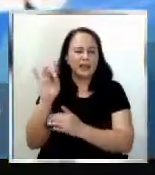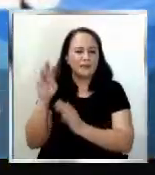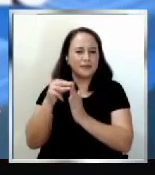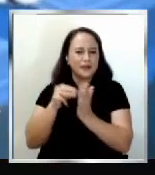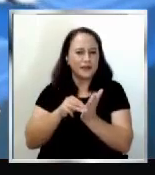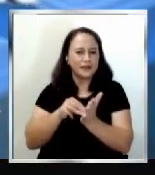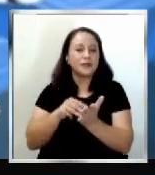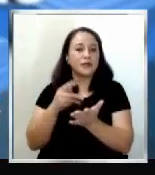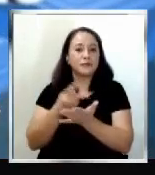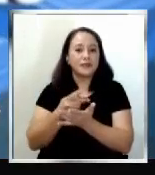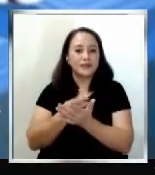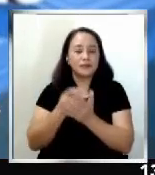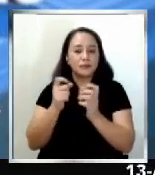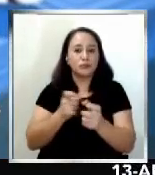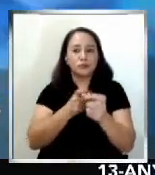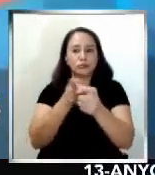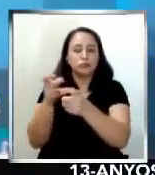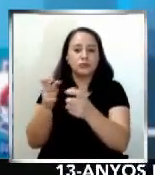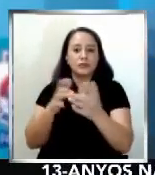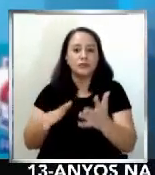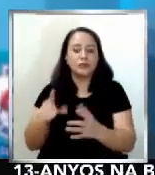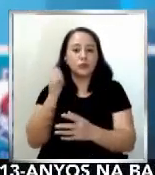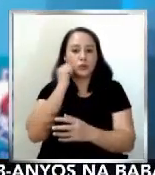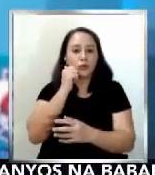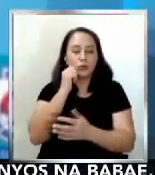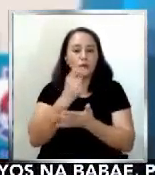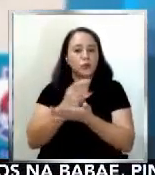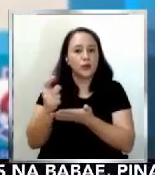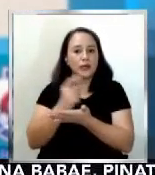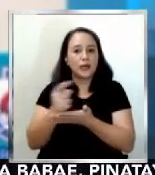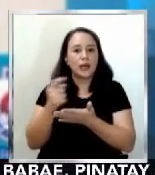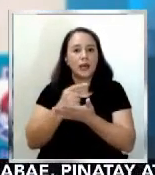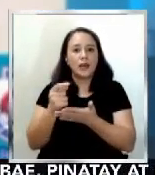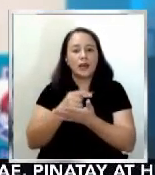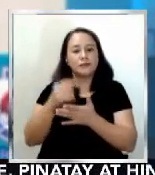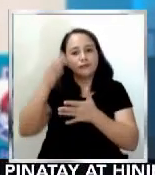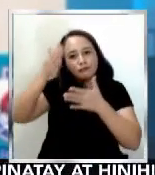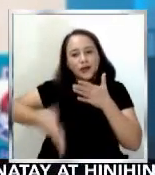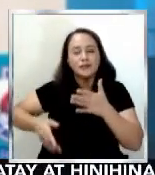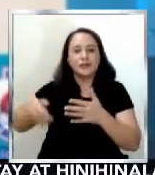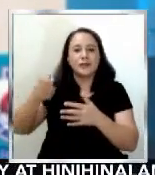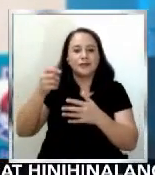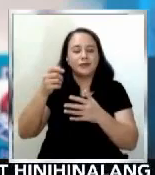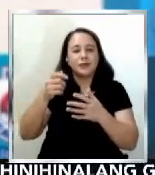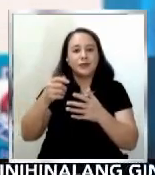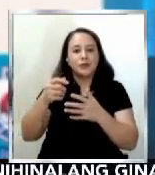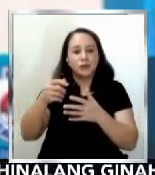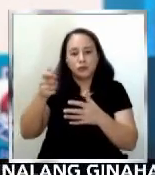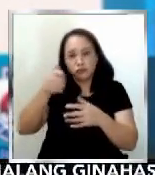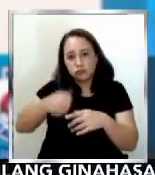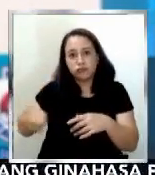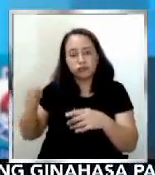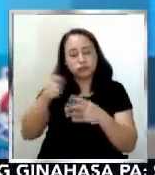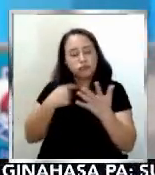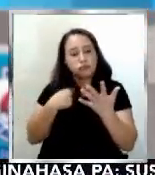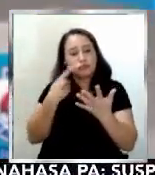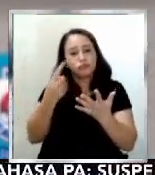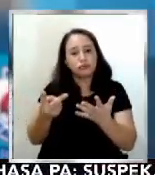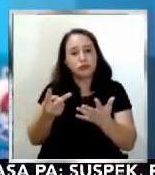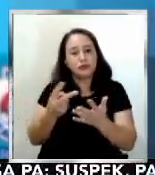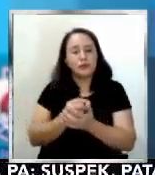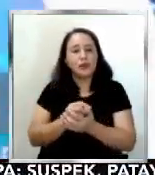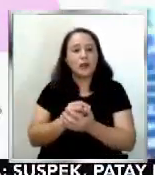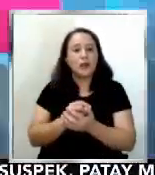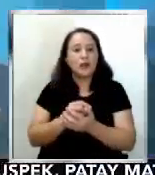of prizes ang ipamimigay sa daily, weekly at grand draws. 700 ang daily winners ng tig 1,000